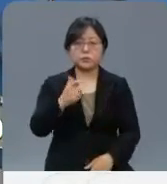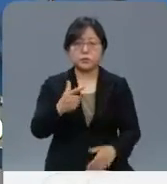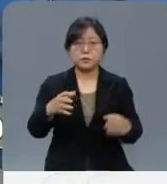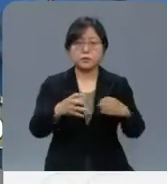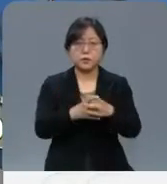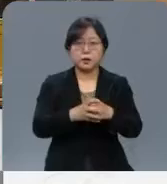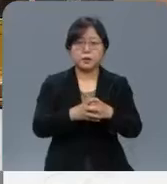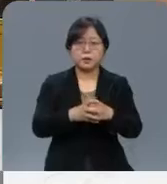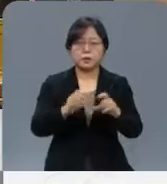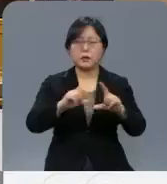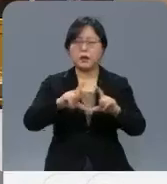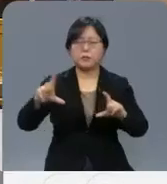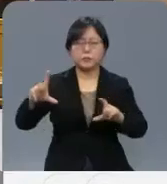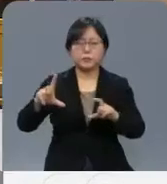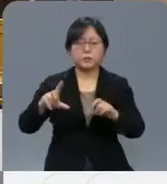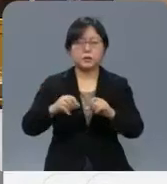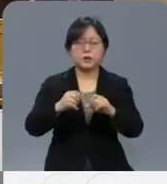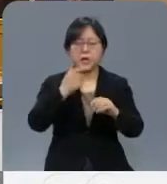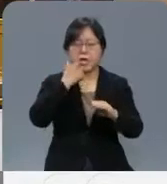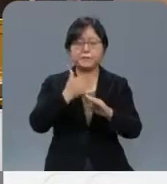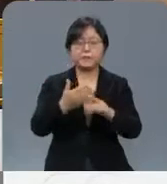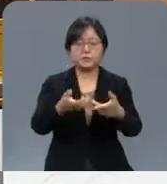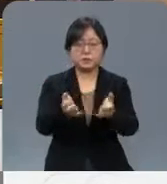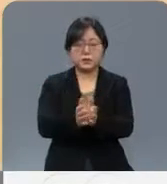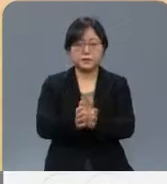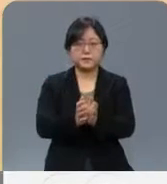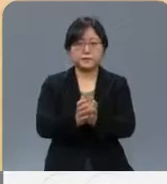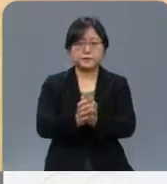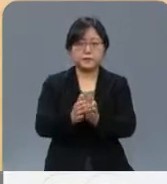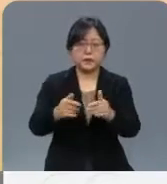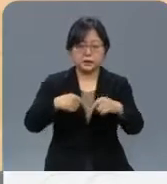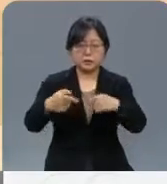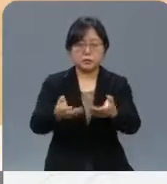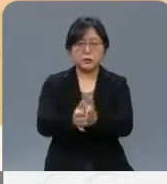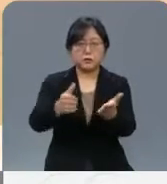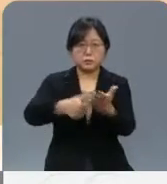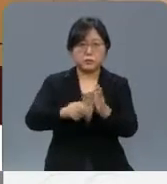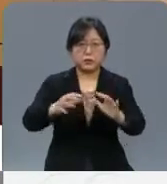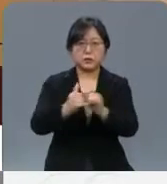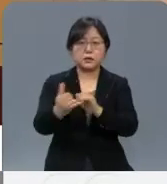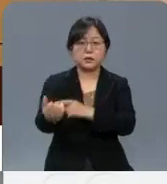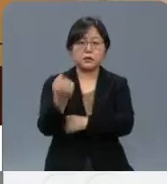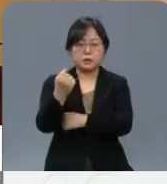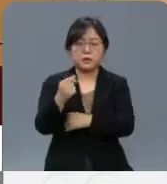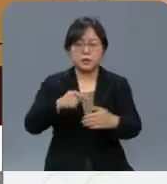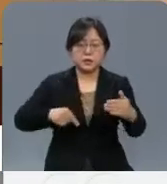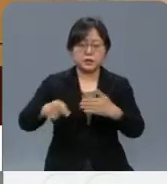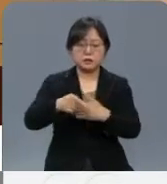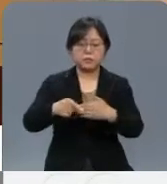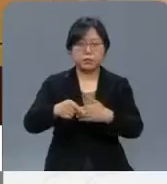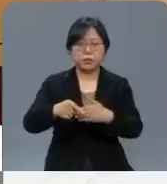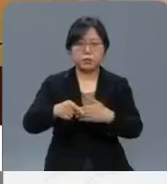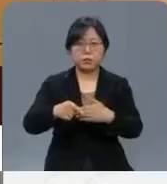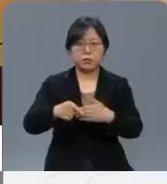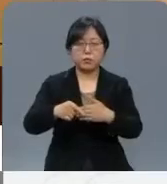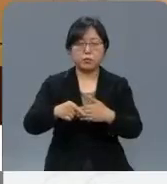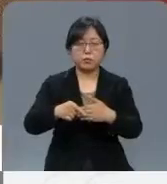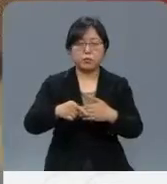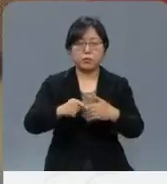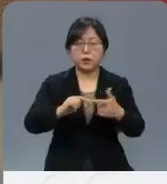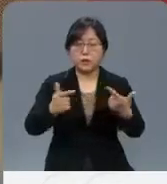포함해 대다수 당선인이 민주당이었습니다. 정당 투표에선 국민의힘이 진보계열 정당을 제치고